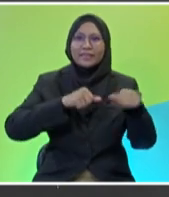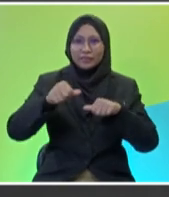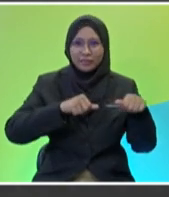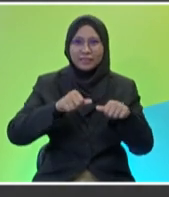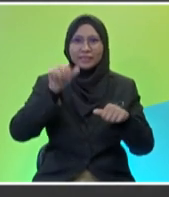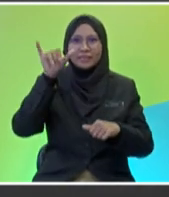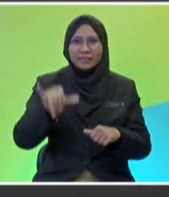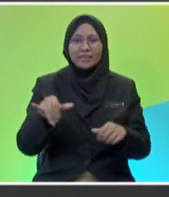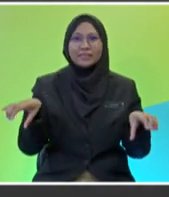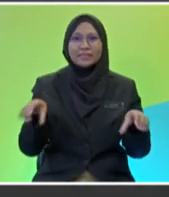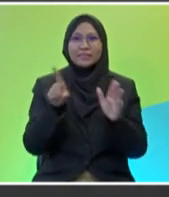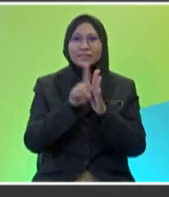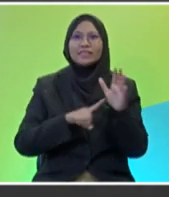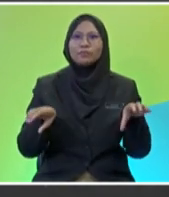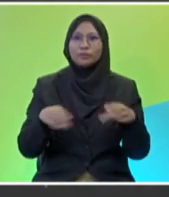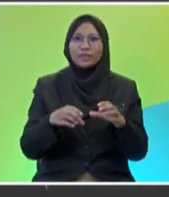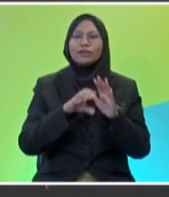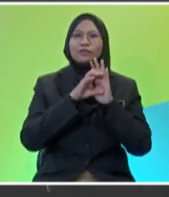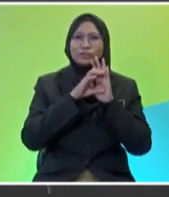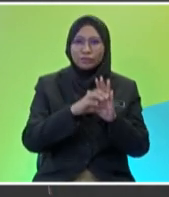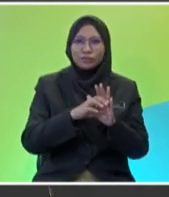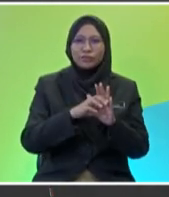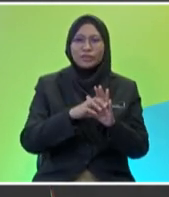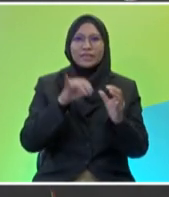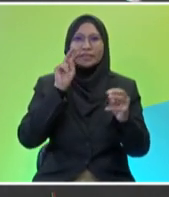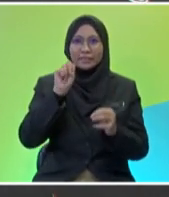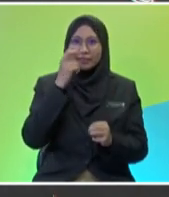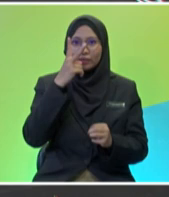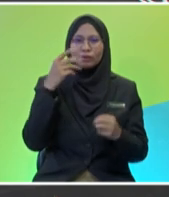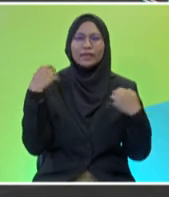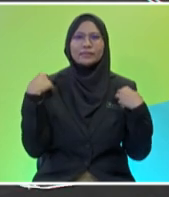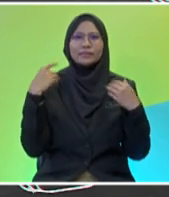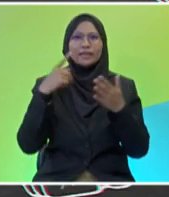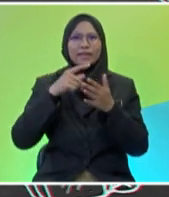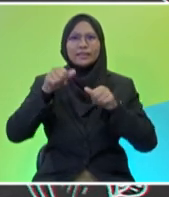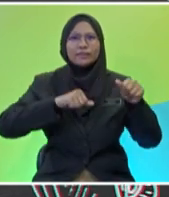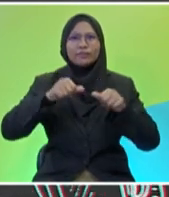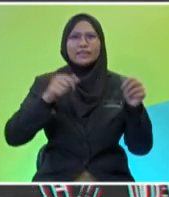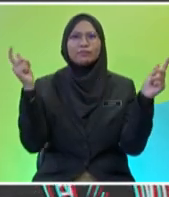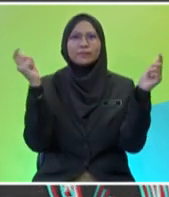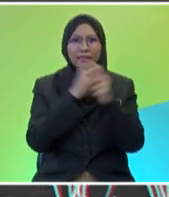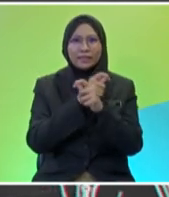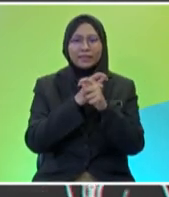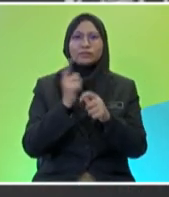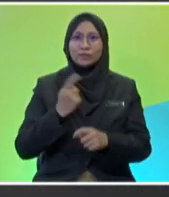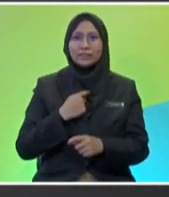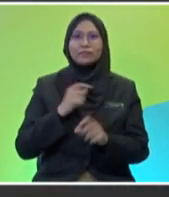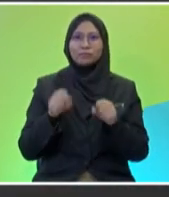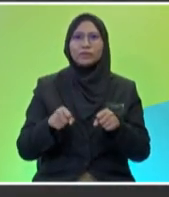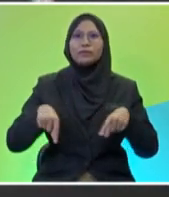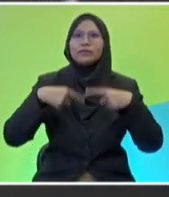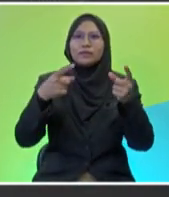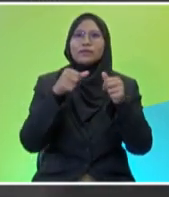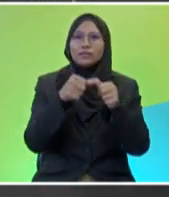jika pertandingan oleh agensi maka kita menjadi bagaimana kita untuk menghargai